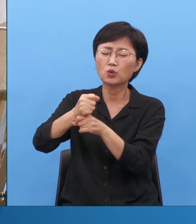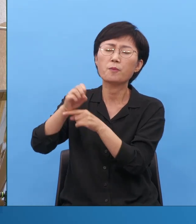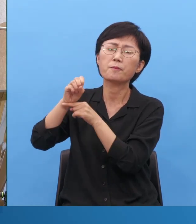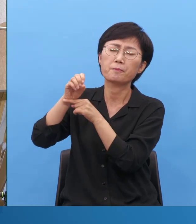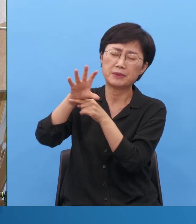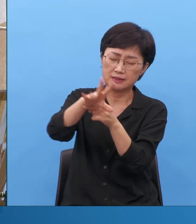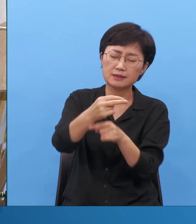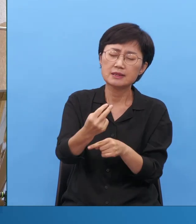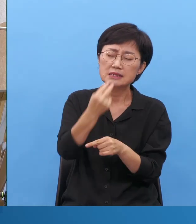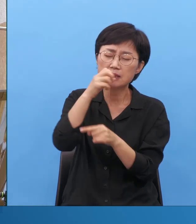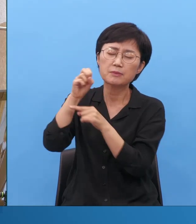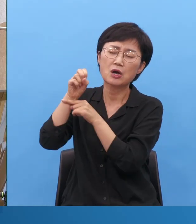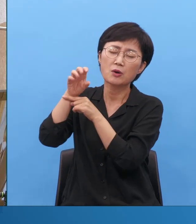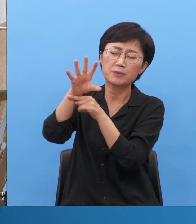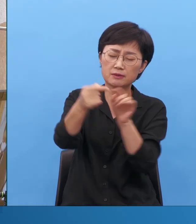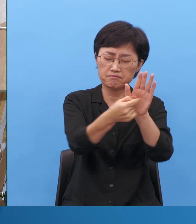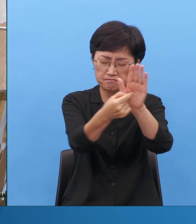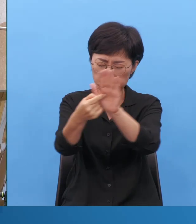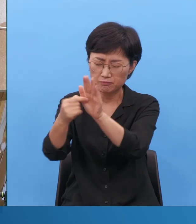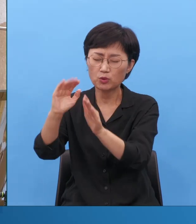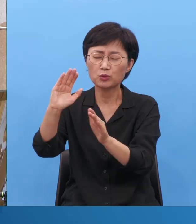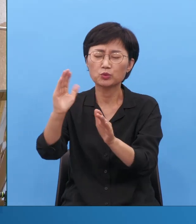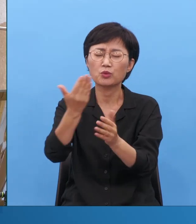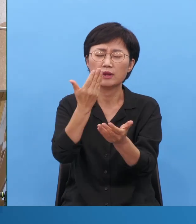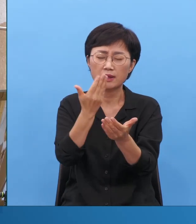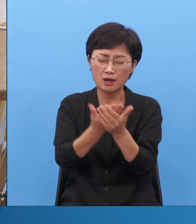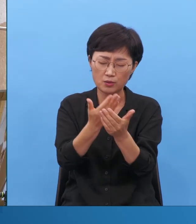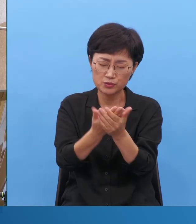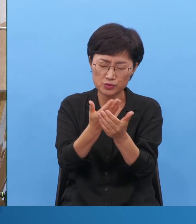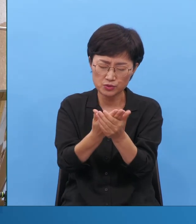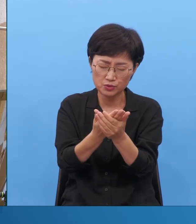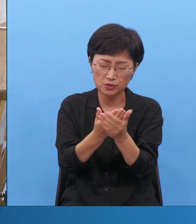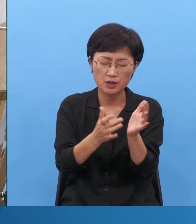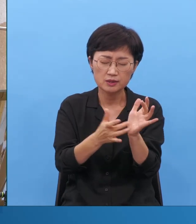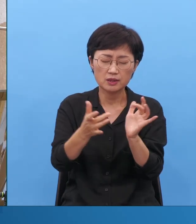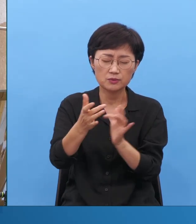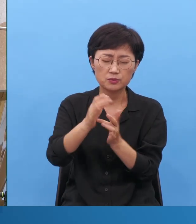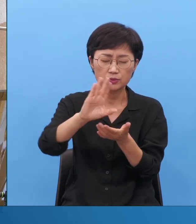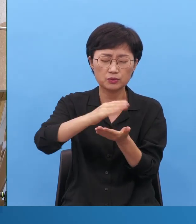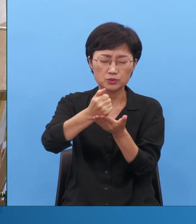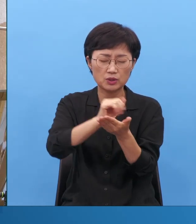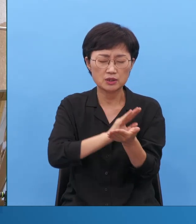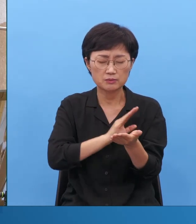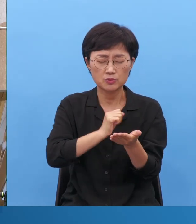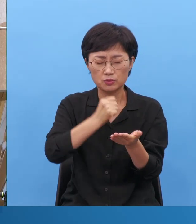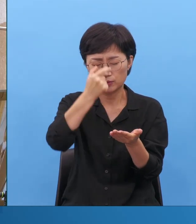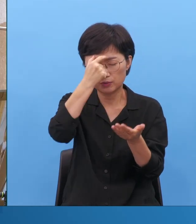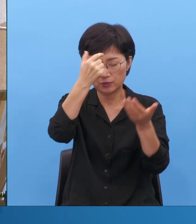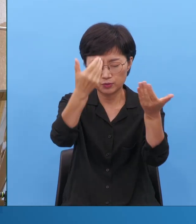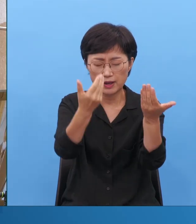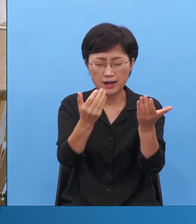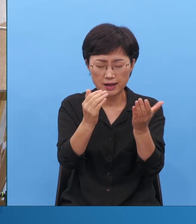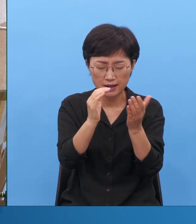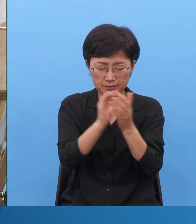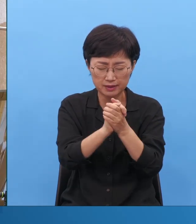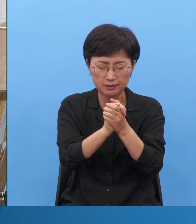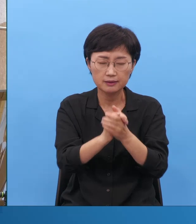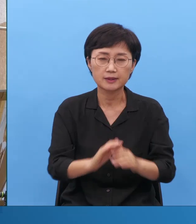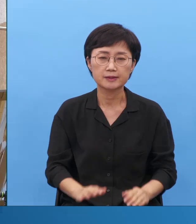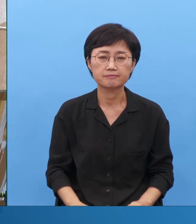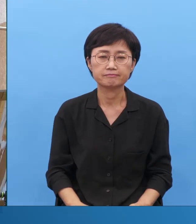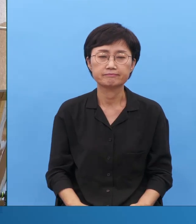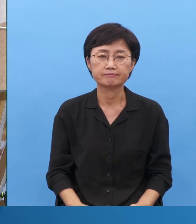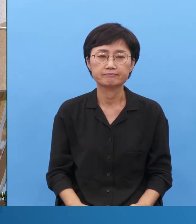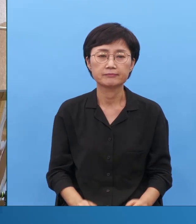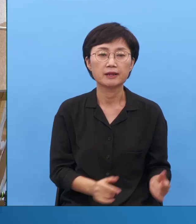the light, the living light, is shone upon the 237 nations. 예수 그리스도 이름으로 기도드립니다. In Jesus Christ's name we 아멘. pray. Amen.